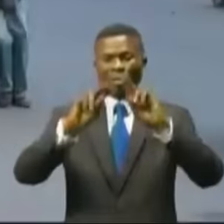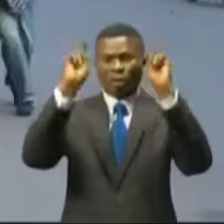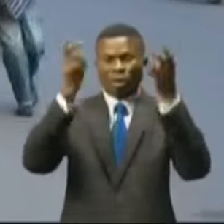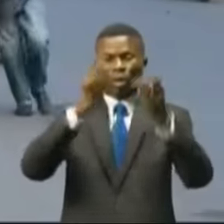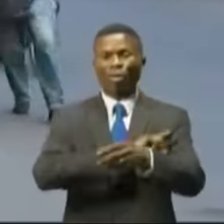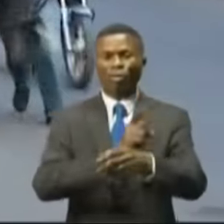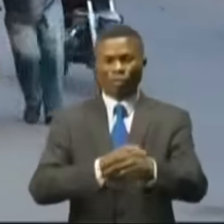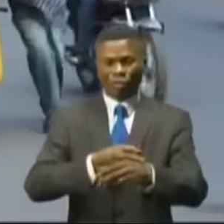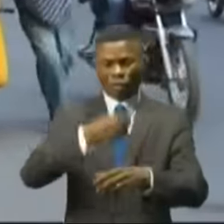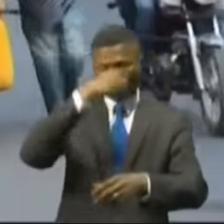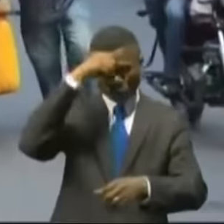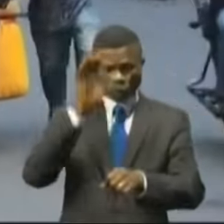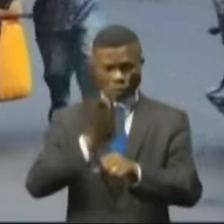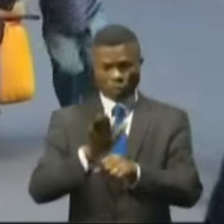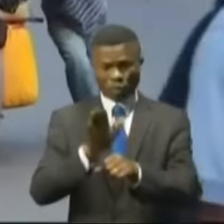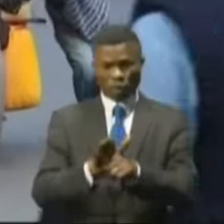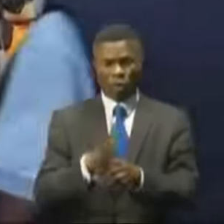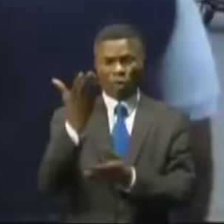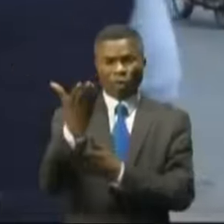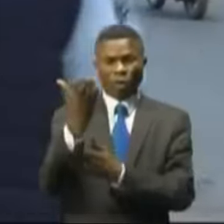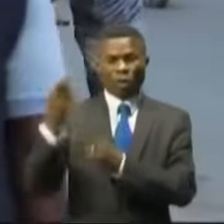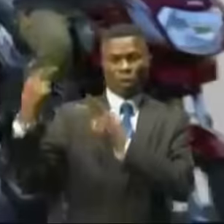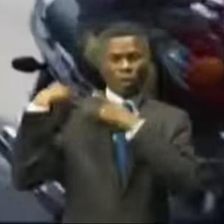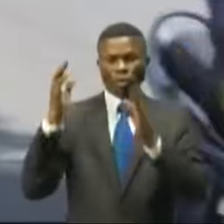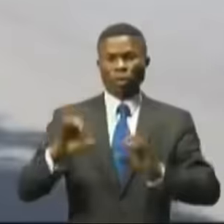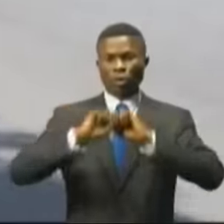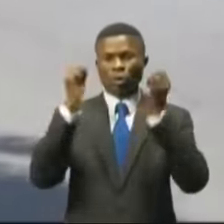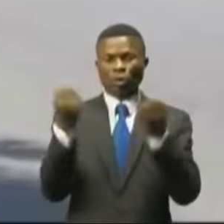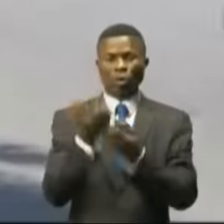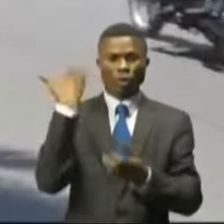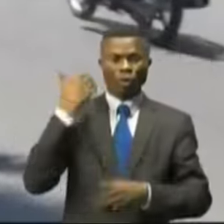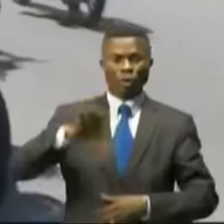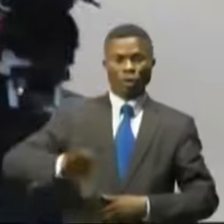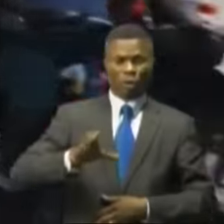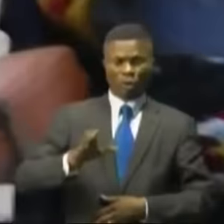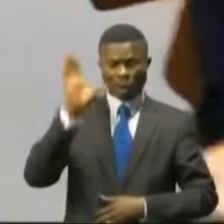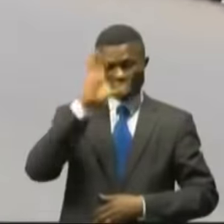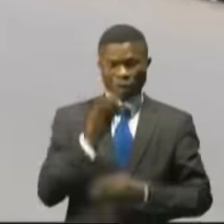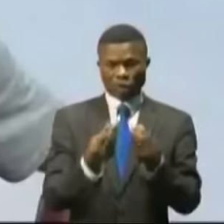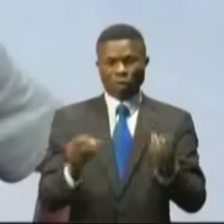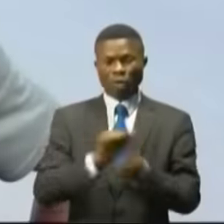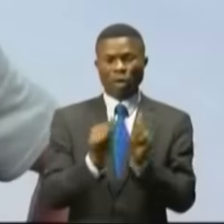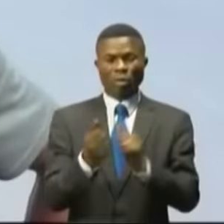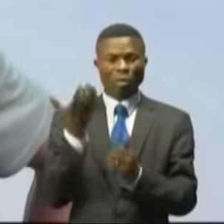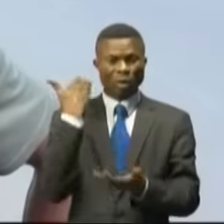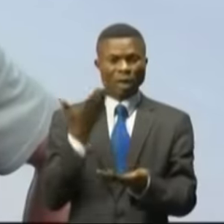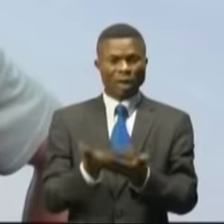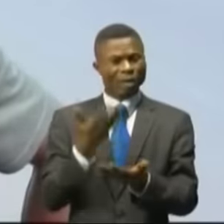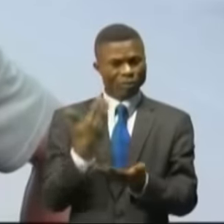interrogée ce 13 mai, demande aux responsables de la régie des eaux de régler ces problèmes plus vite.